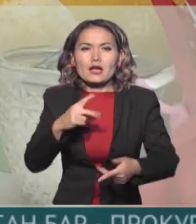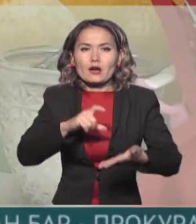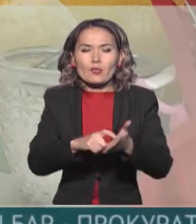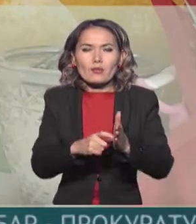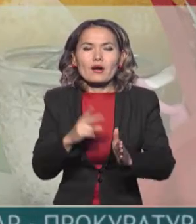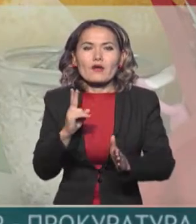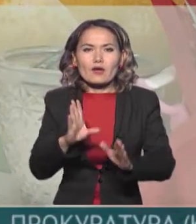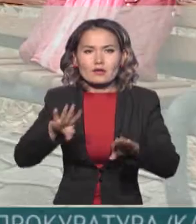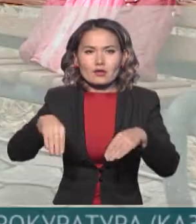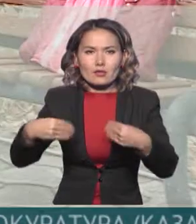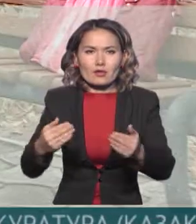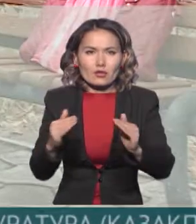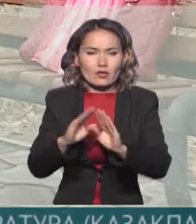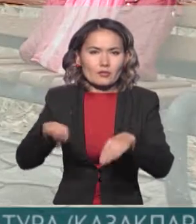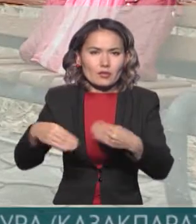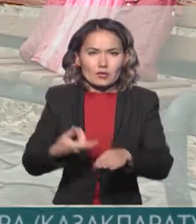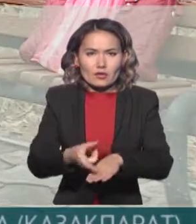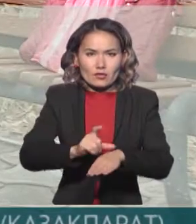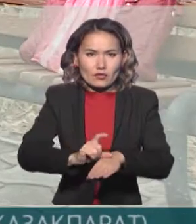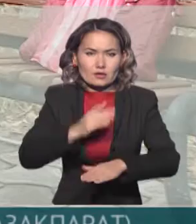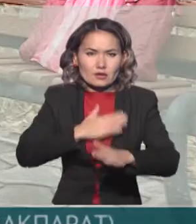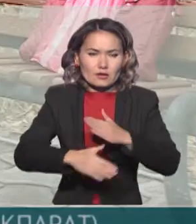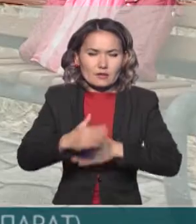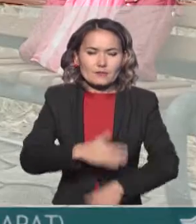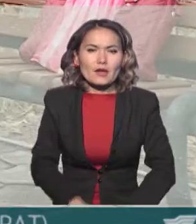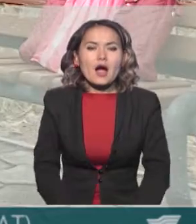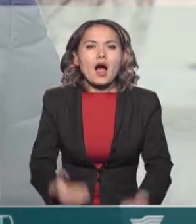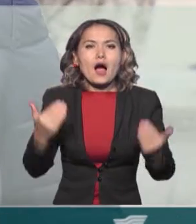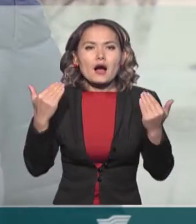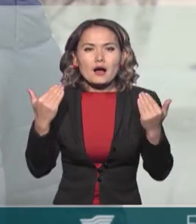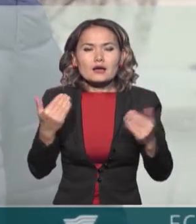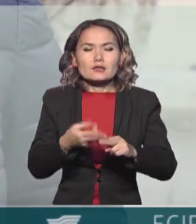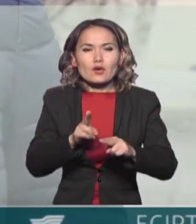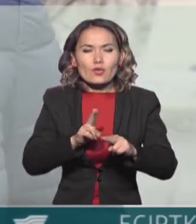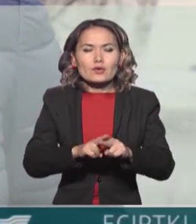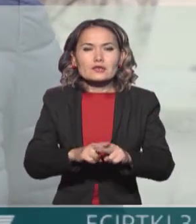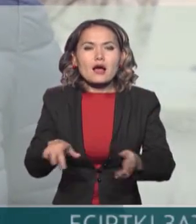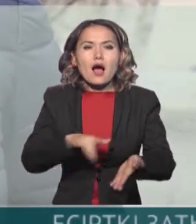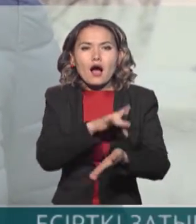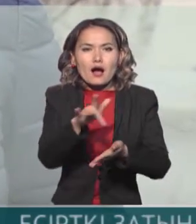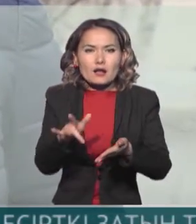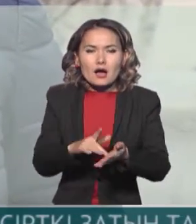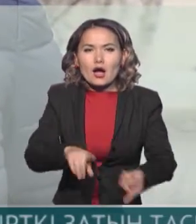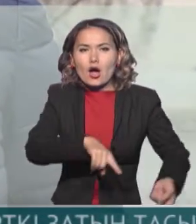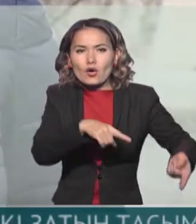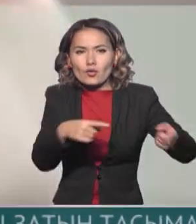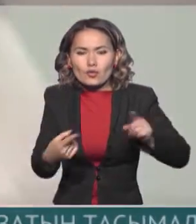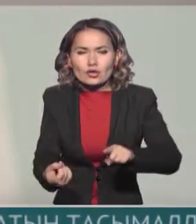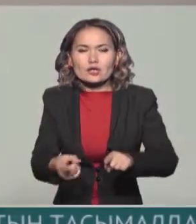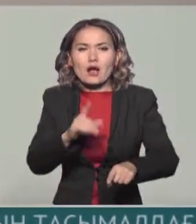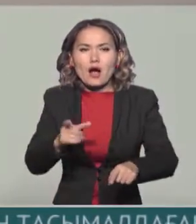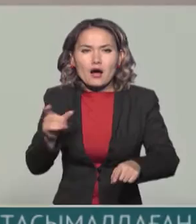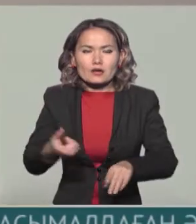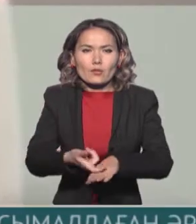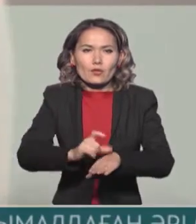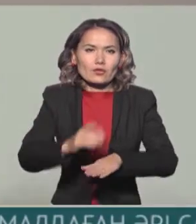берді. Басқа не керек? Жергілікті билік көшіп келгендерге мұндай жағдай жасап жатқанын естіген Калачидің өзге де тұрғындары жақын арада қоныс